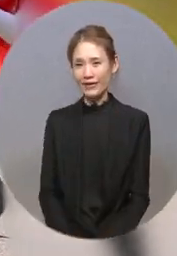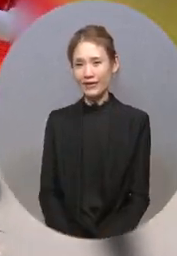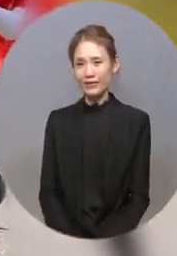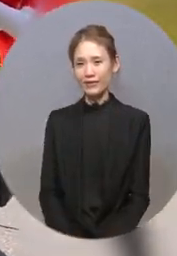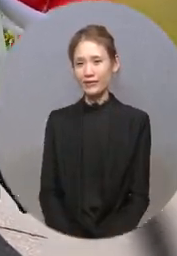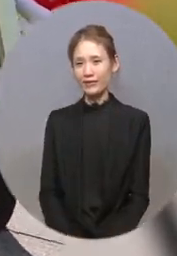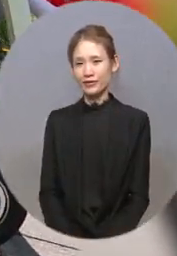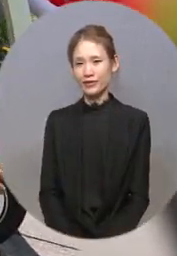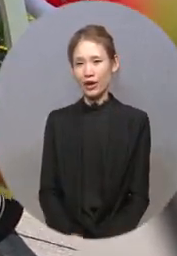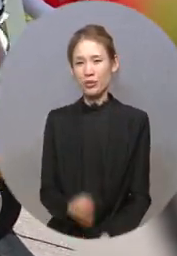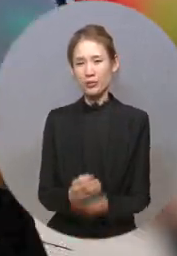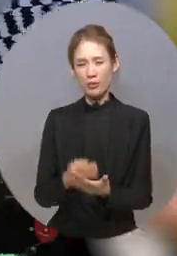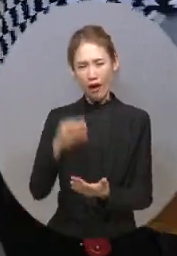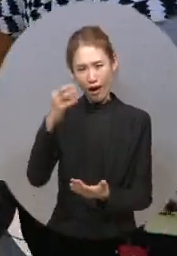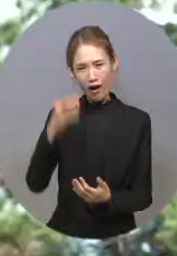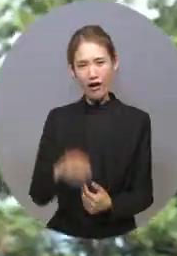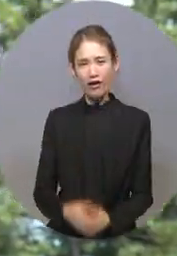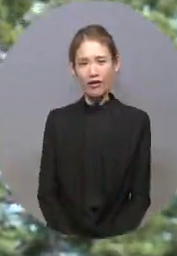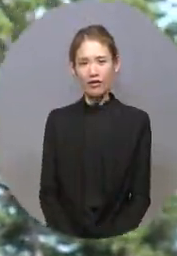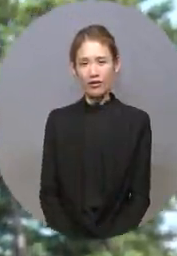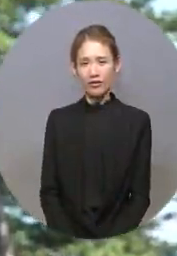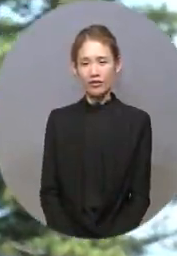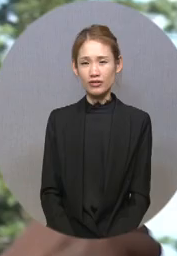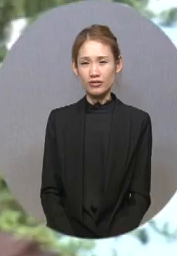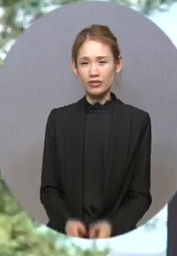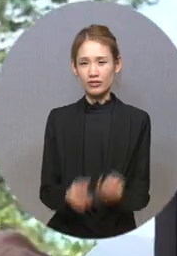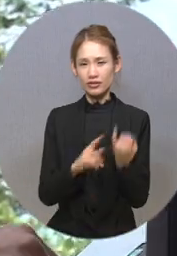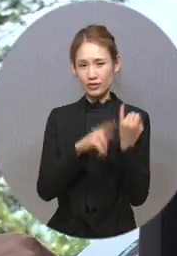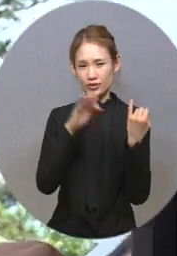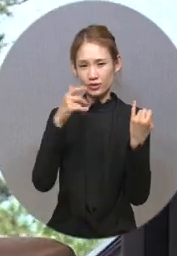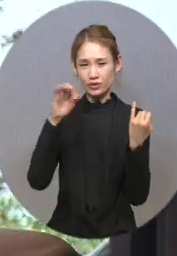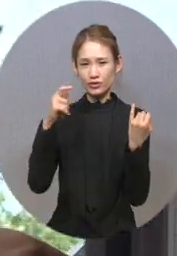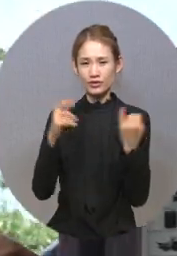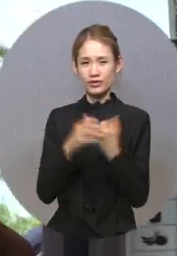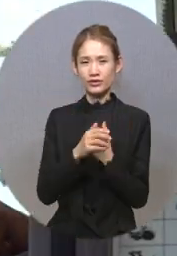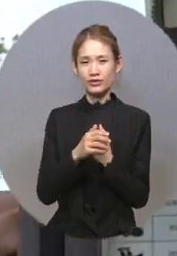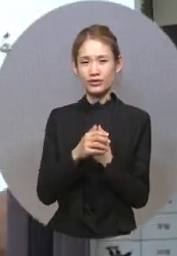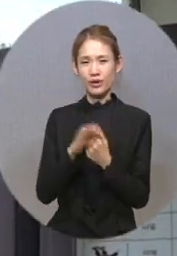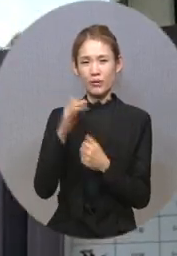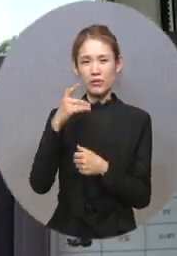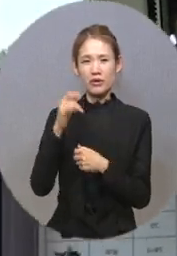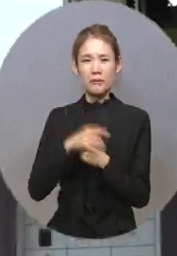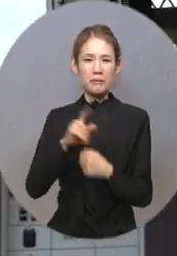자, 좋은 수. 좀 네. 뻥이라서 만 원 주셔야 돼요. 네.